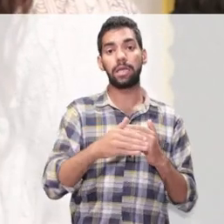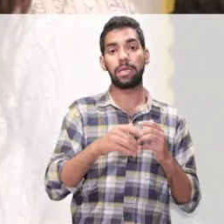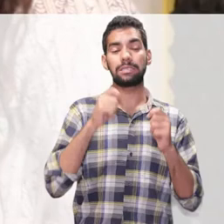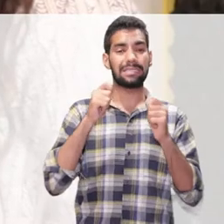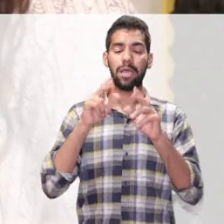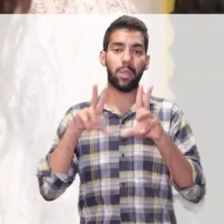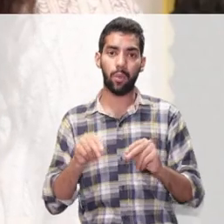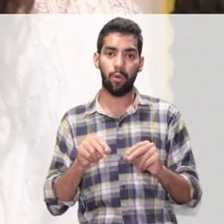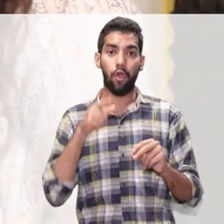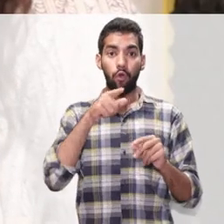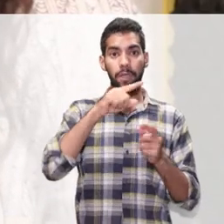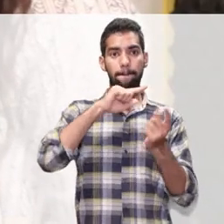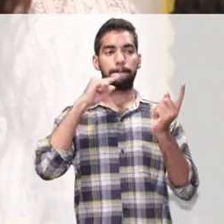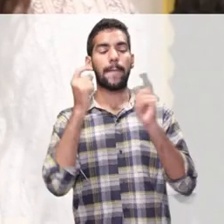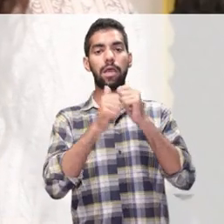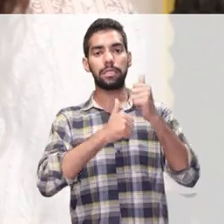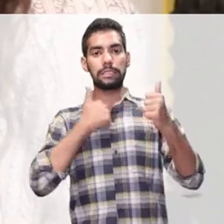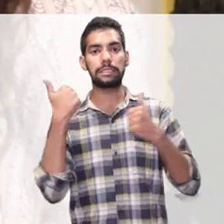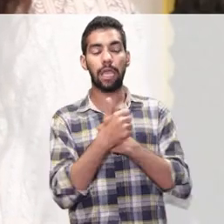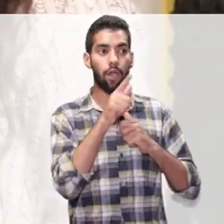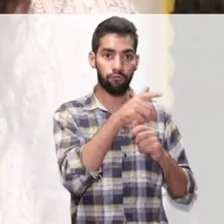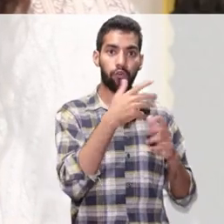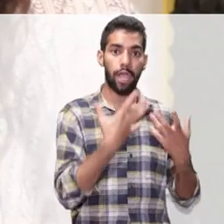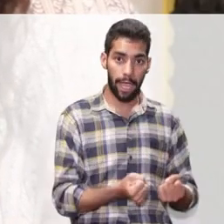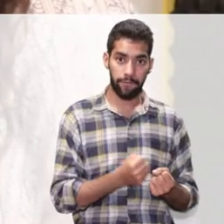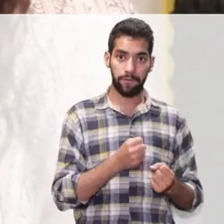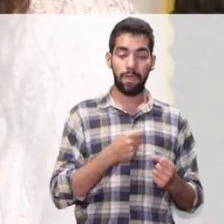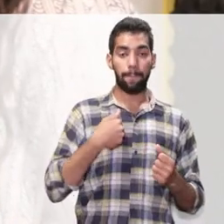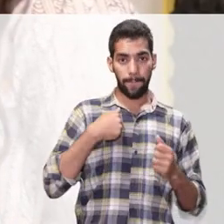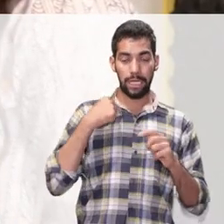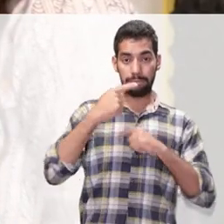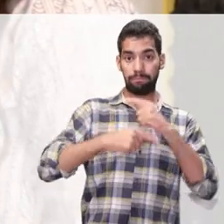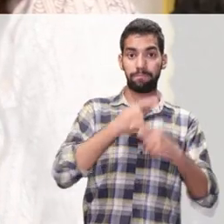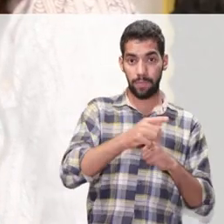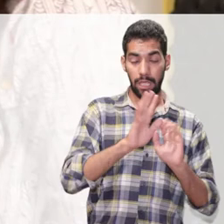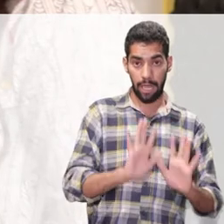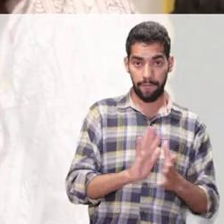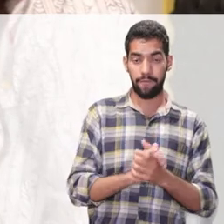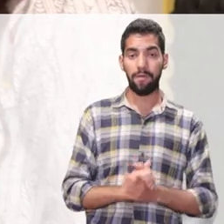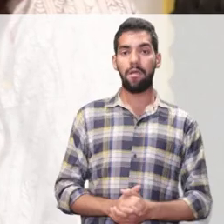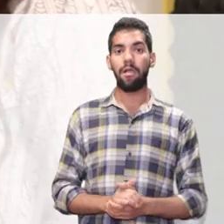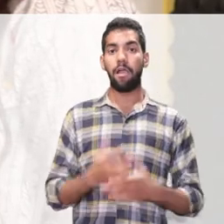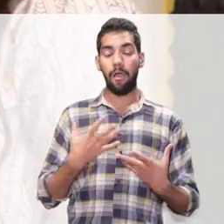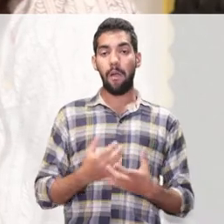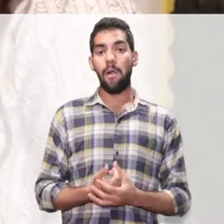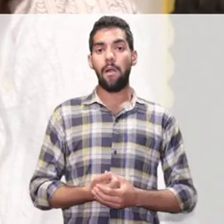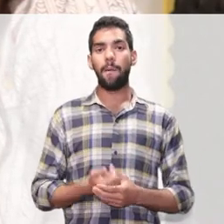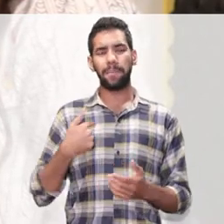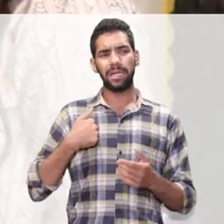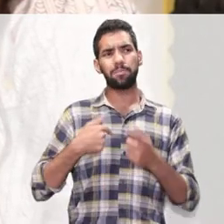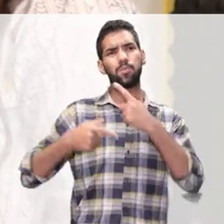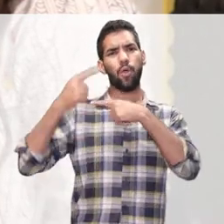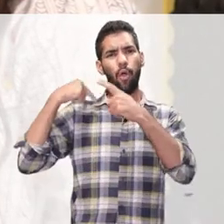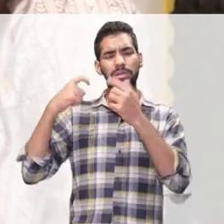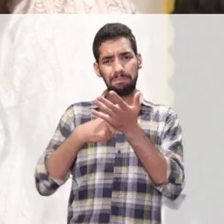साल बाद छह साल बाद विच कम्स बैक हैं वे सिर्फ एक क्रम यूनिवर्सिटी में वांट टू टेल स्टोरी बेगूसराय जरीफ